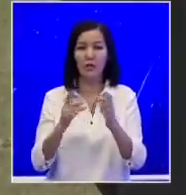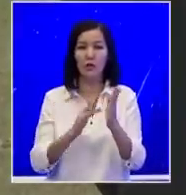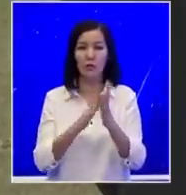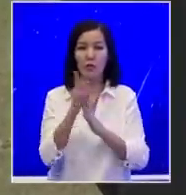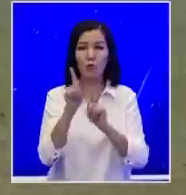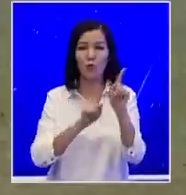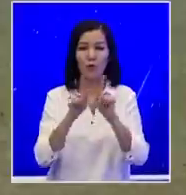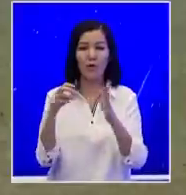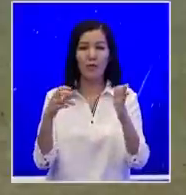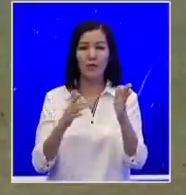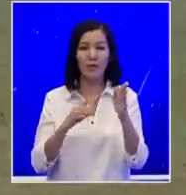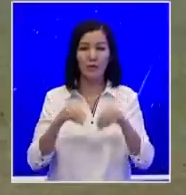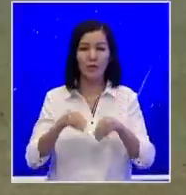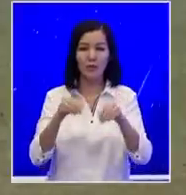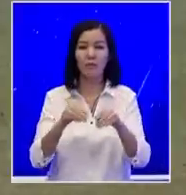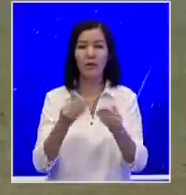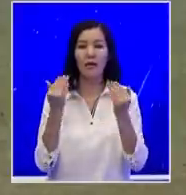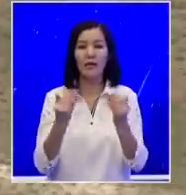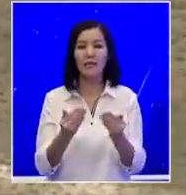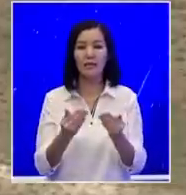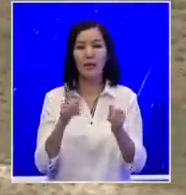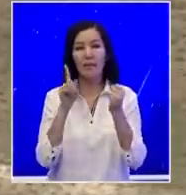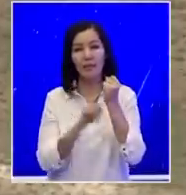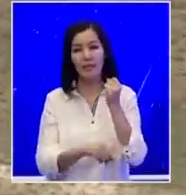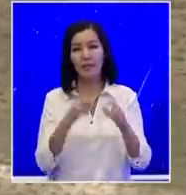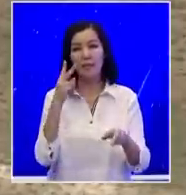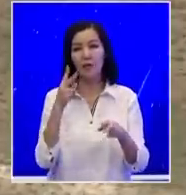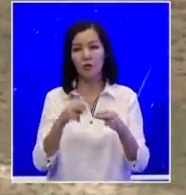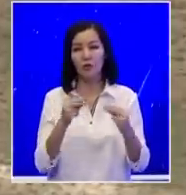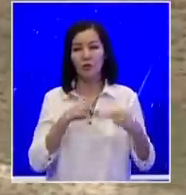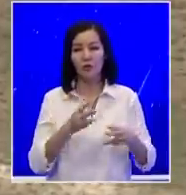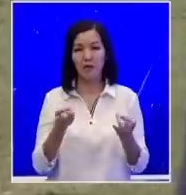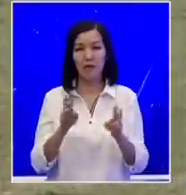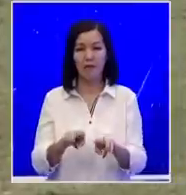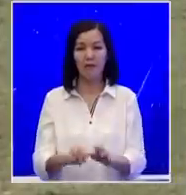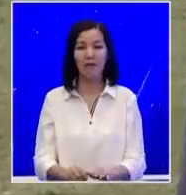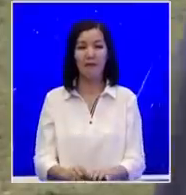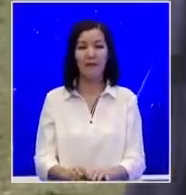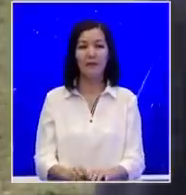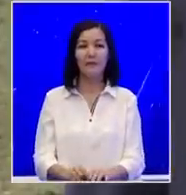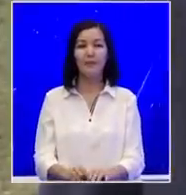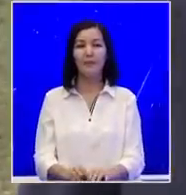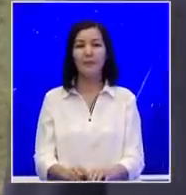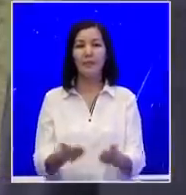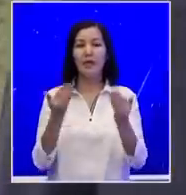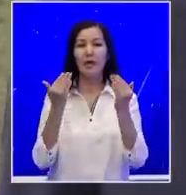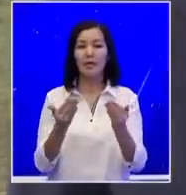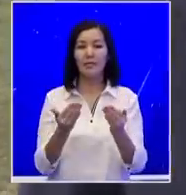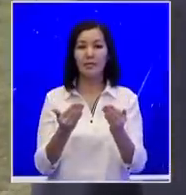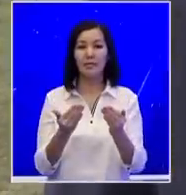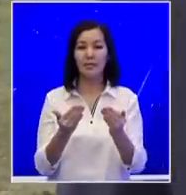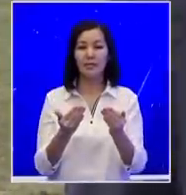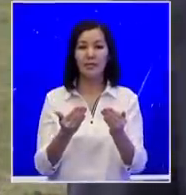сеуіпті. Енді тек дала жұмысының соңғы бір қайырымы ғана қалды дейді шаруақор жымиып. Құдайға шүкір, мынау қазір мынау